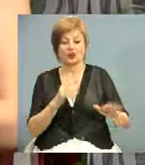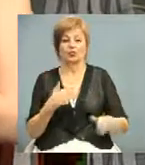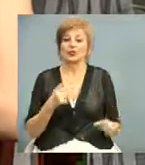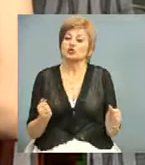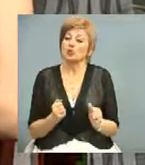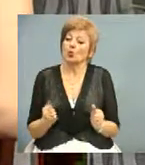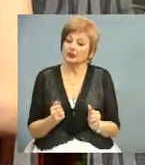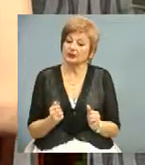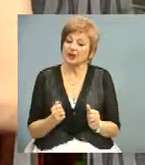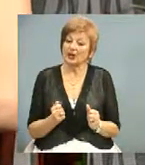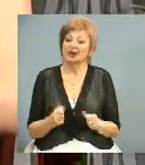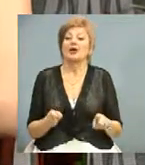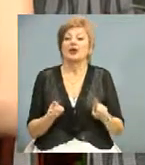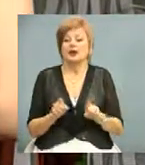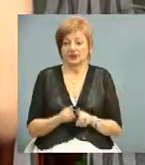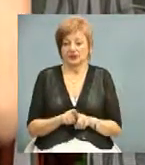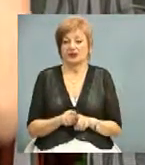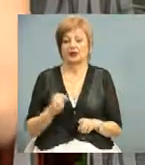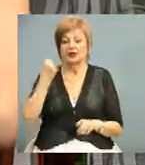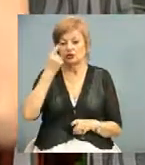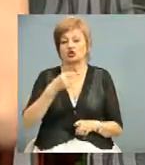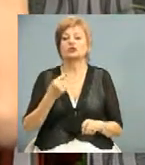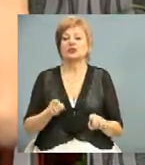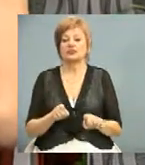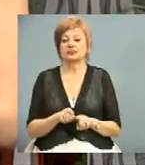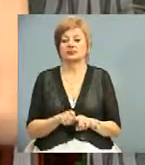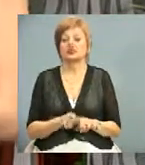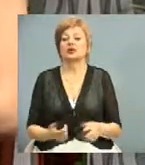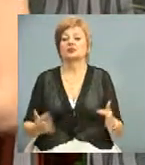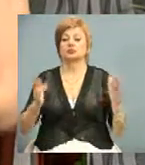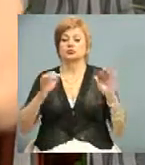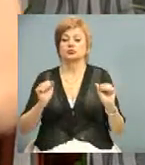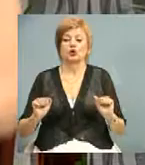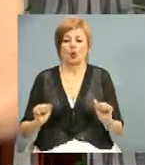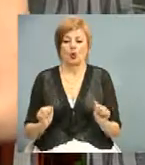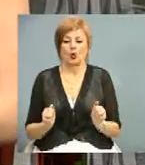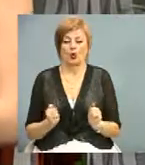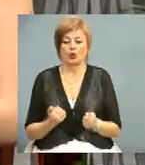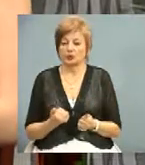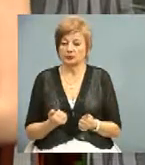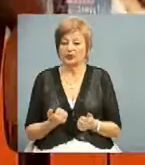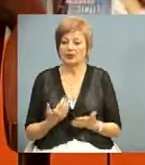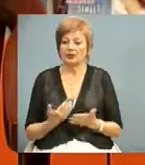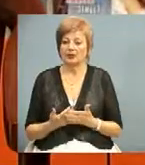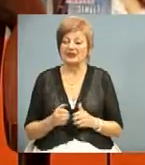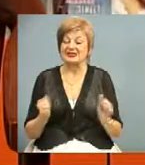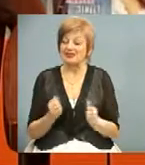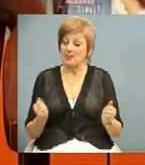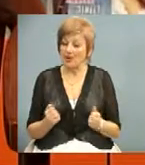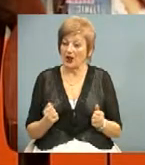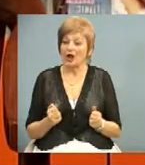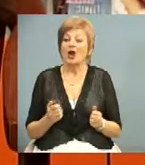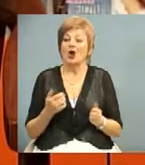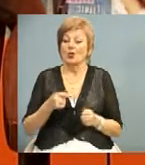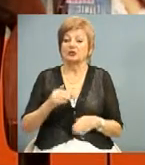холодно, так? Ну і таким чином, саме із цих льодовиків до нас приходить така от холодна температура. Наприклад, та сама зима. Коли